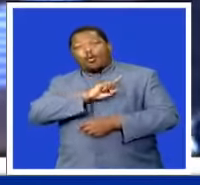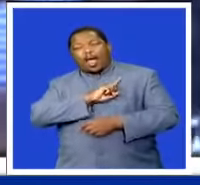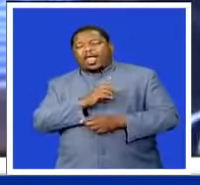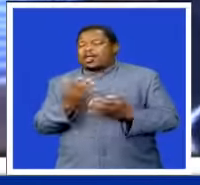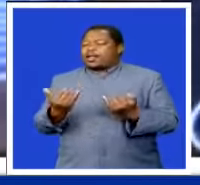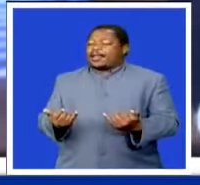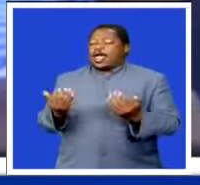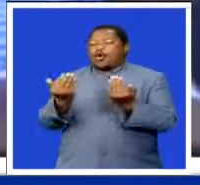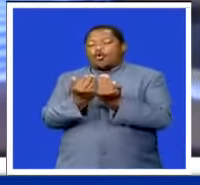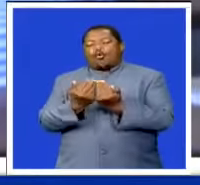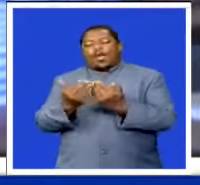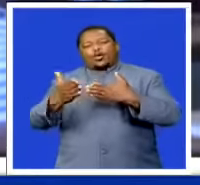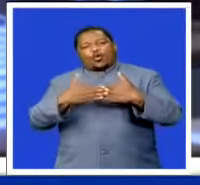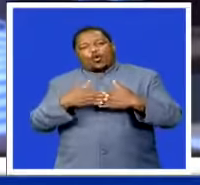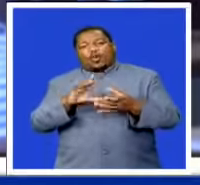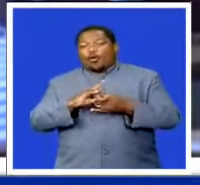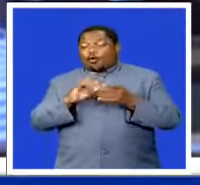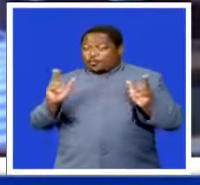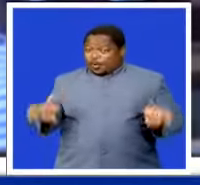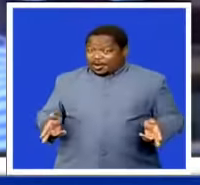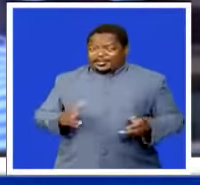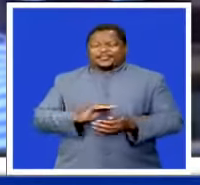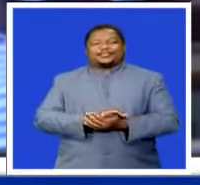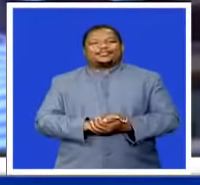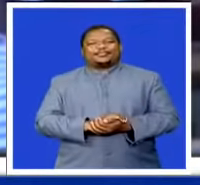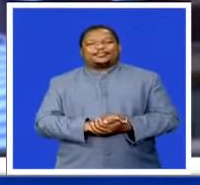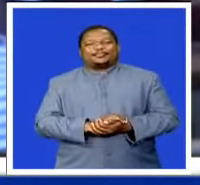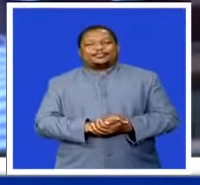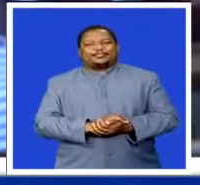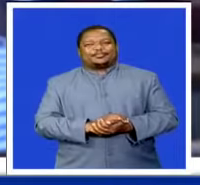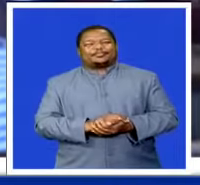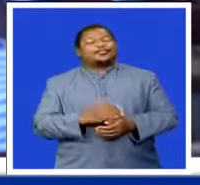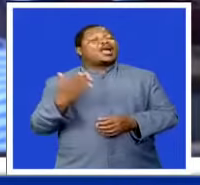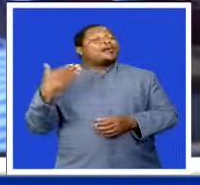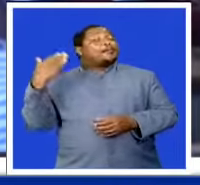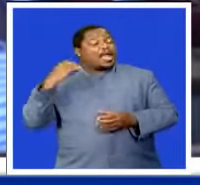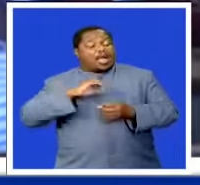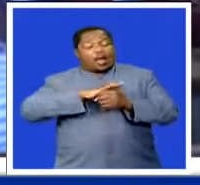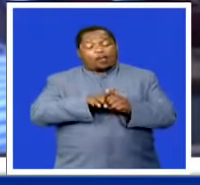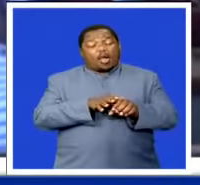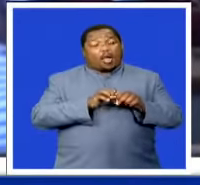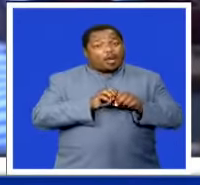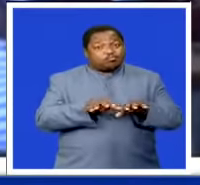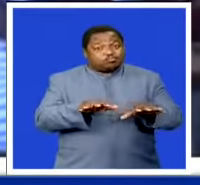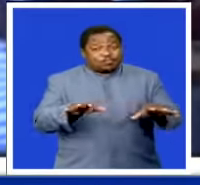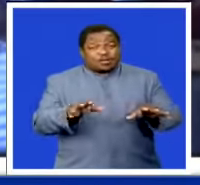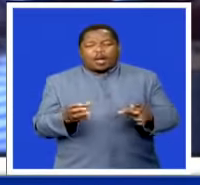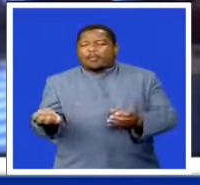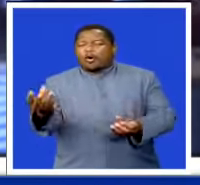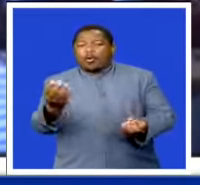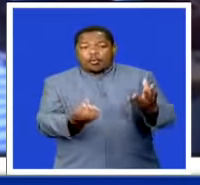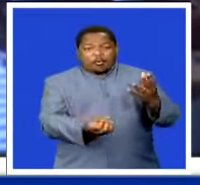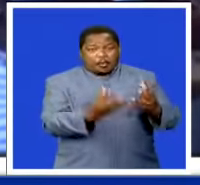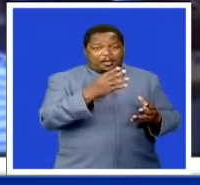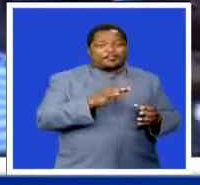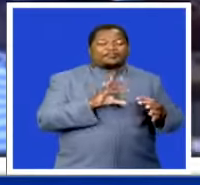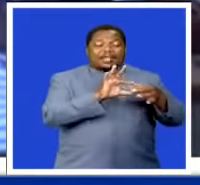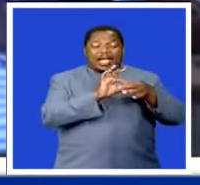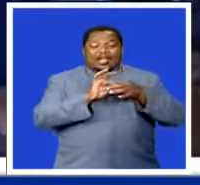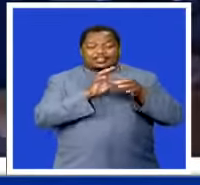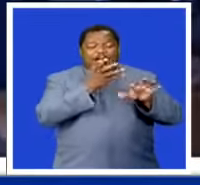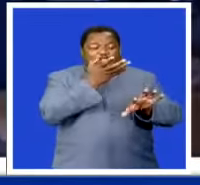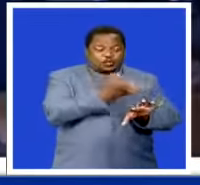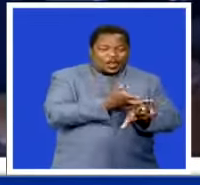Inhlangano yeswaga ingungu yamathemba ngesikhathi kubhetvuka umkhuhlane iCOVID-19 yabe seyisukumisa umsebenzi wekukhulumisana